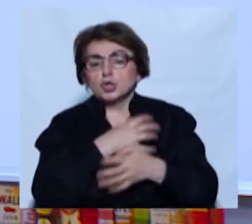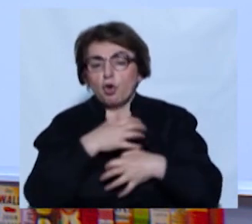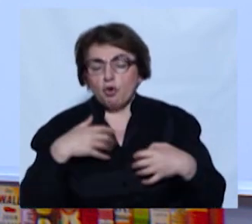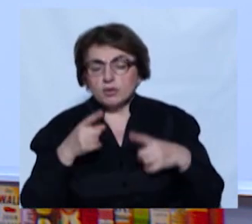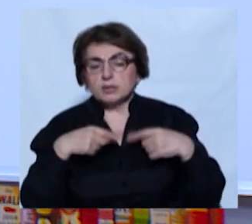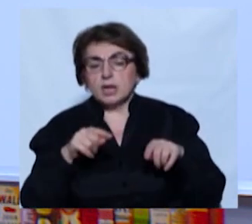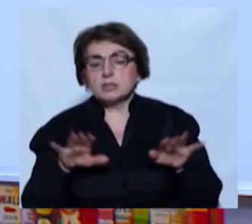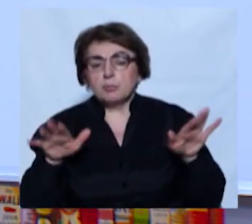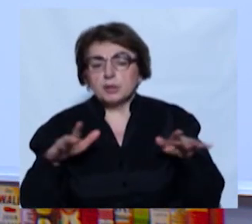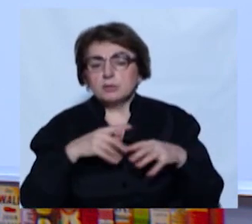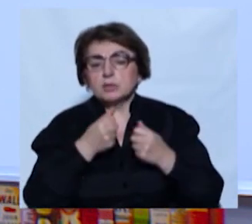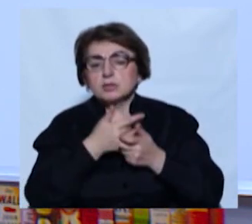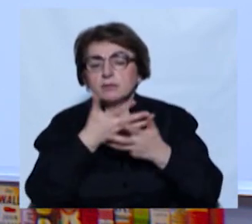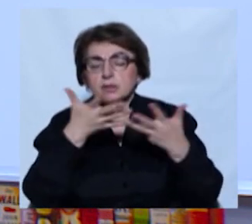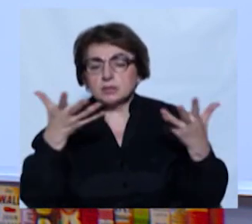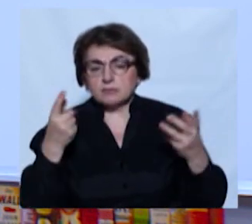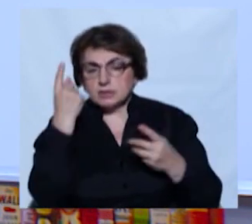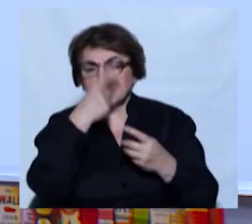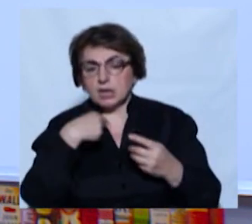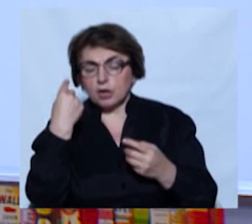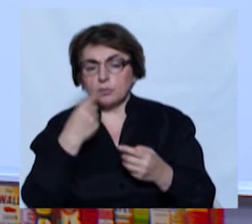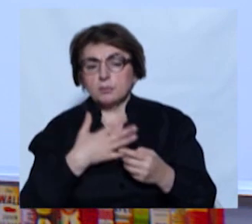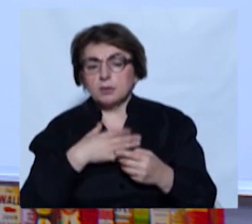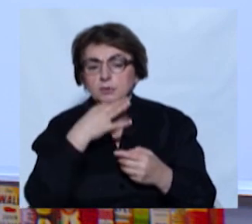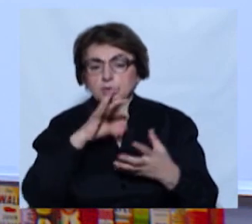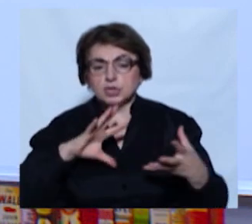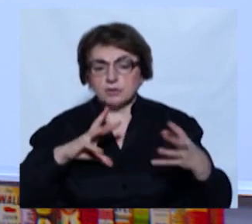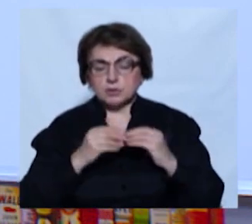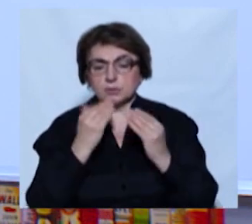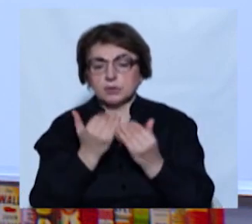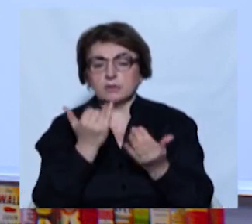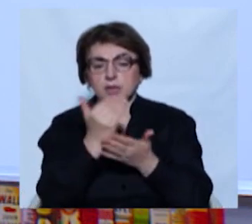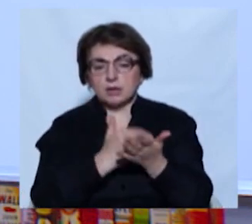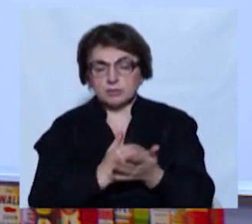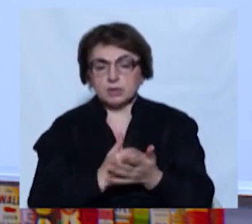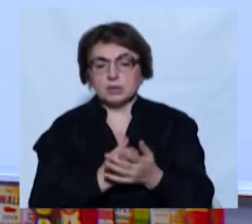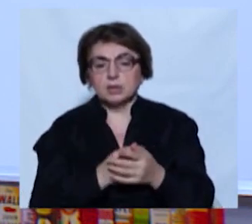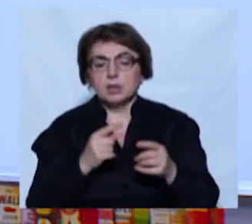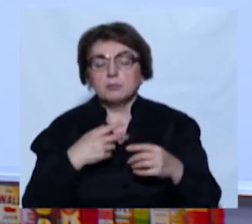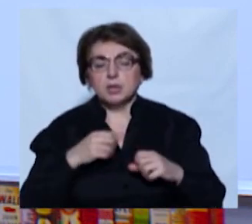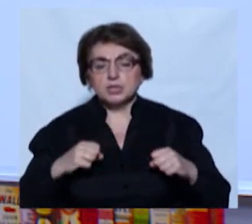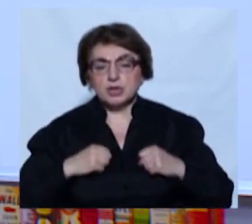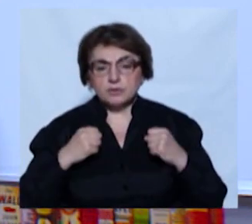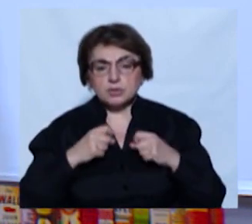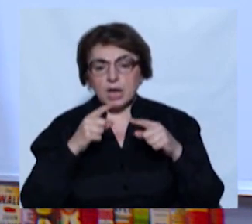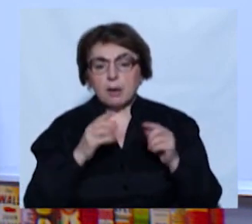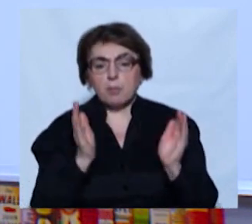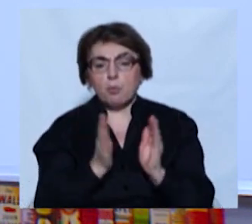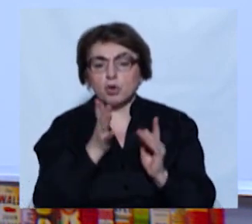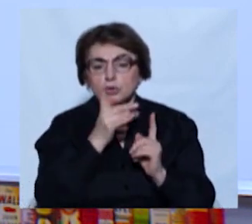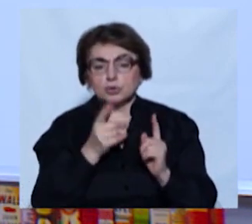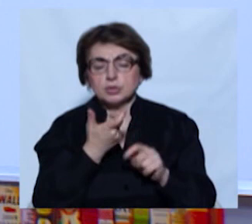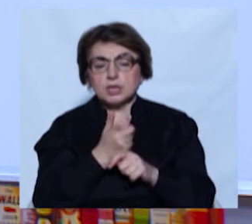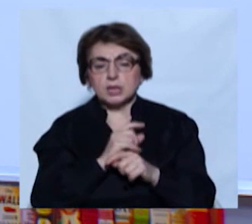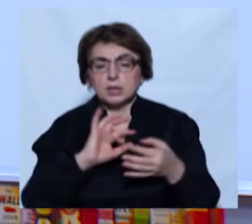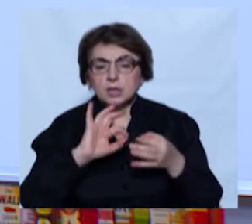საერთოდ ბიომრავალფეროვნების სახეობებს. მე მინდა რომ შევაჯამო დღევანდელი ჩვენი გაკვეთილი, მე შევეცადე რომ ამ მოკლე დროში